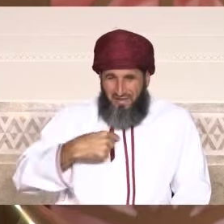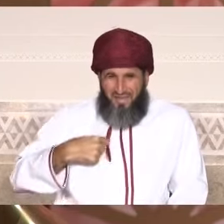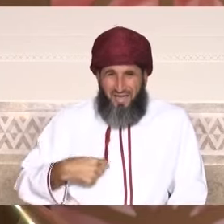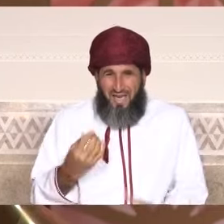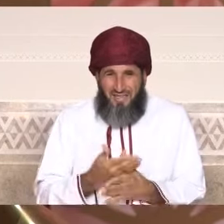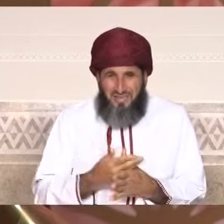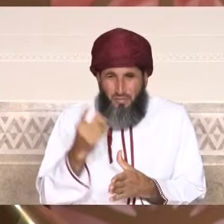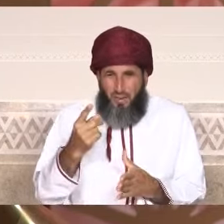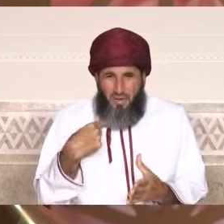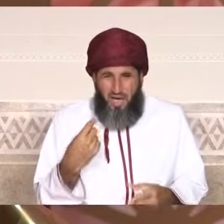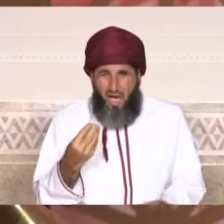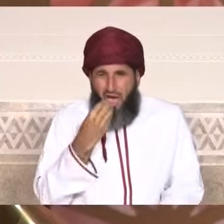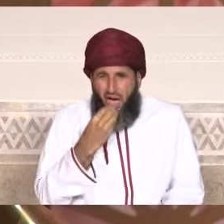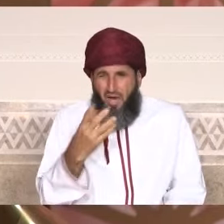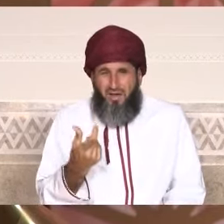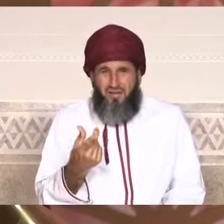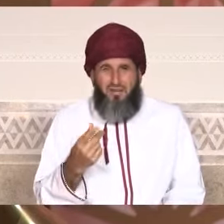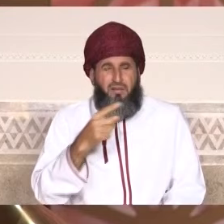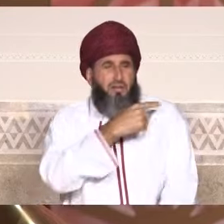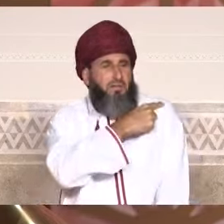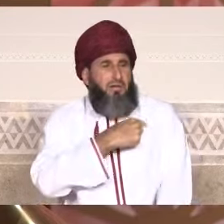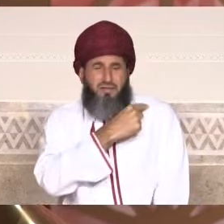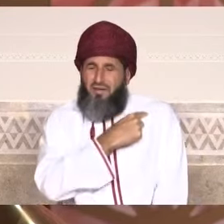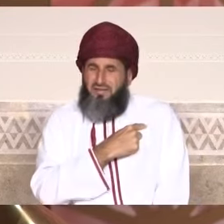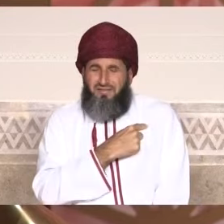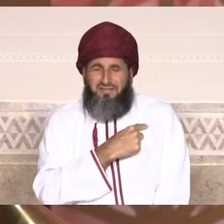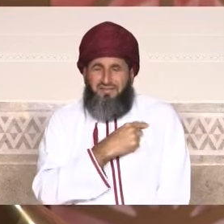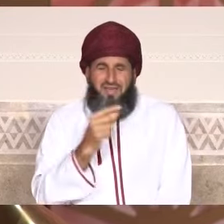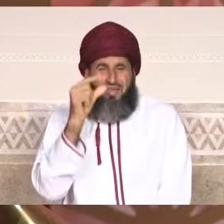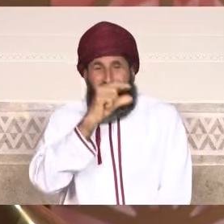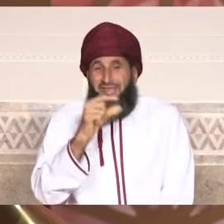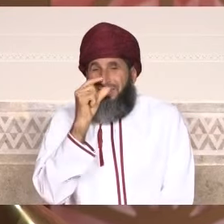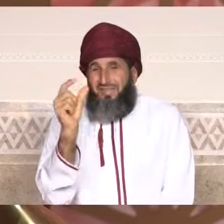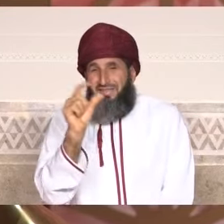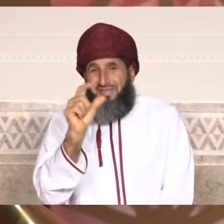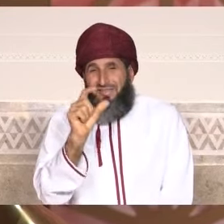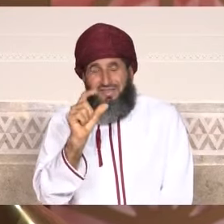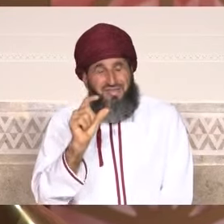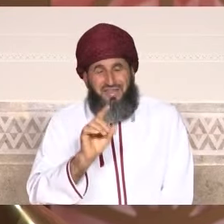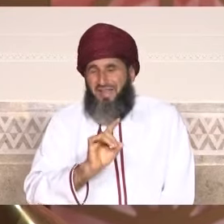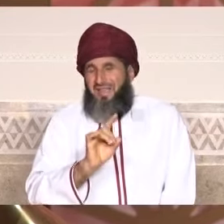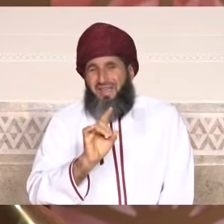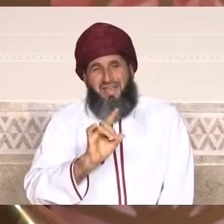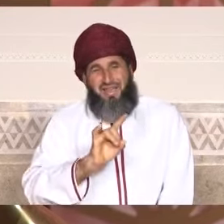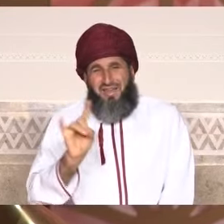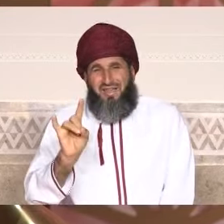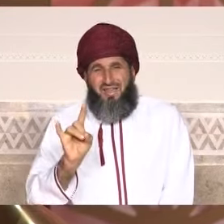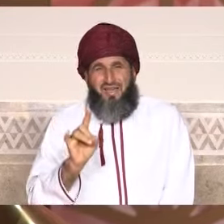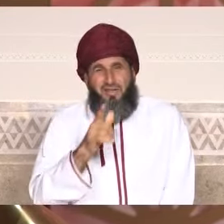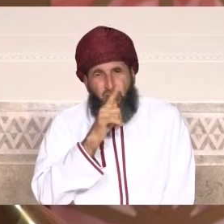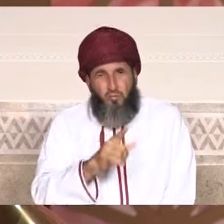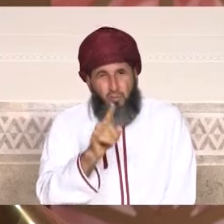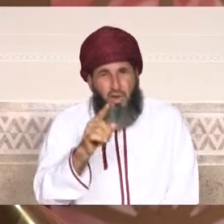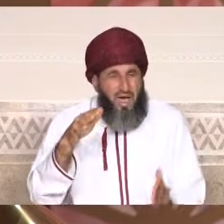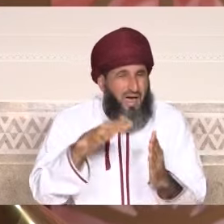القصد يعرض نفسه للإثم والحرج في دين الله تبارك وتعالى، فلا ينبغي. لكن هو ذكر في السؤال